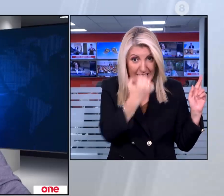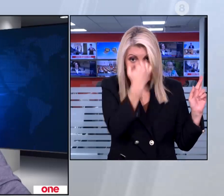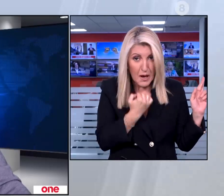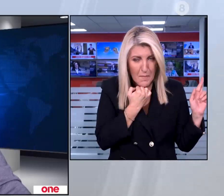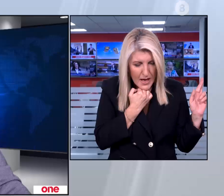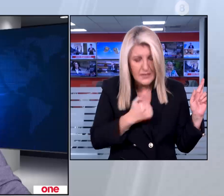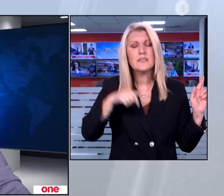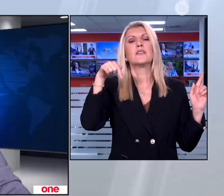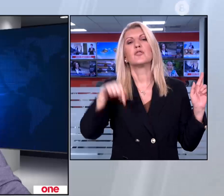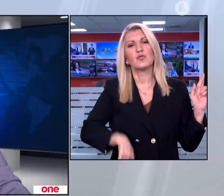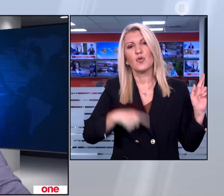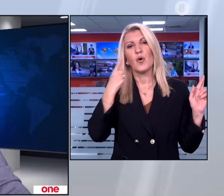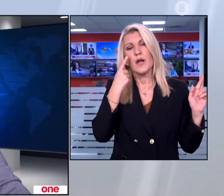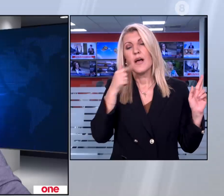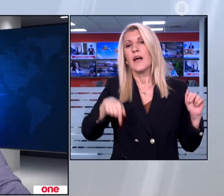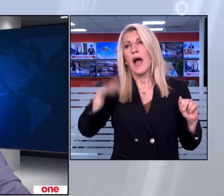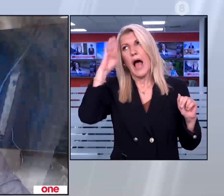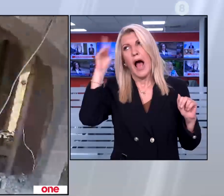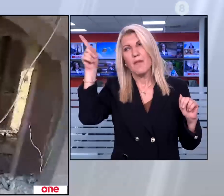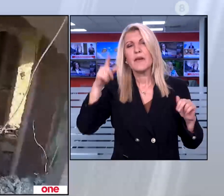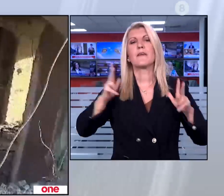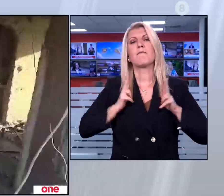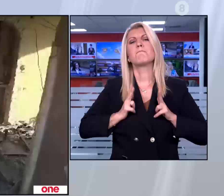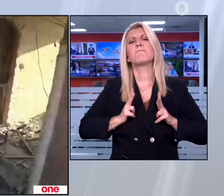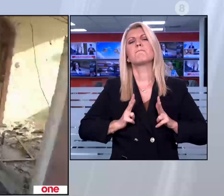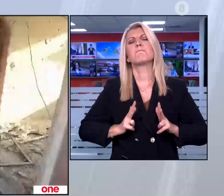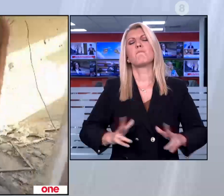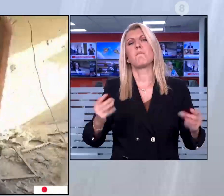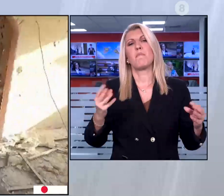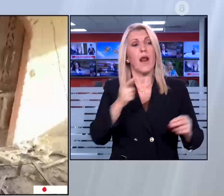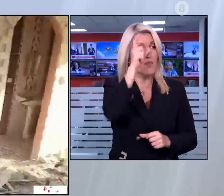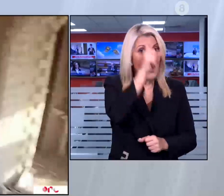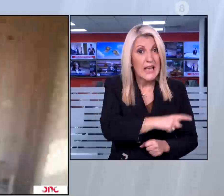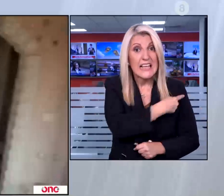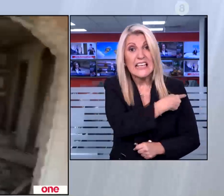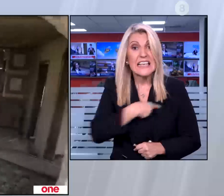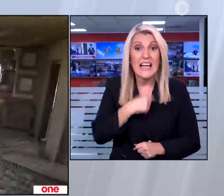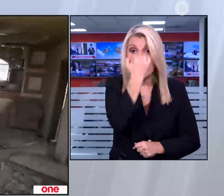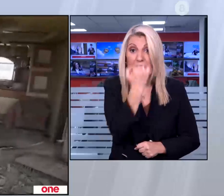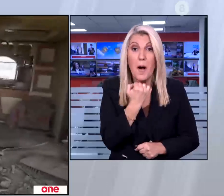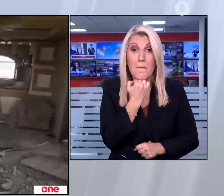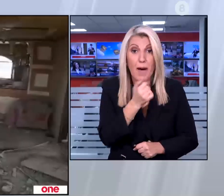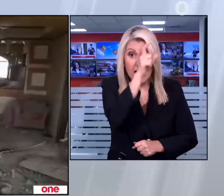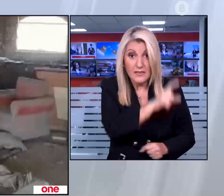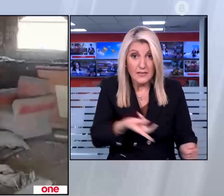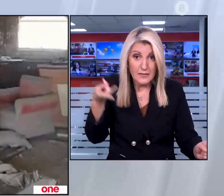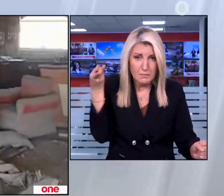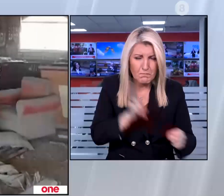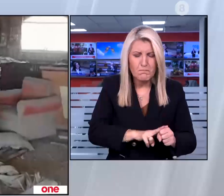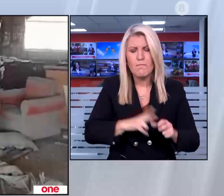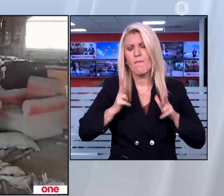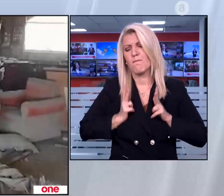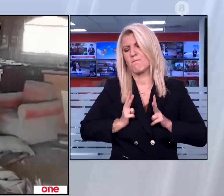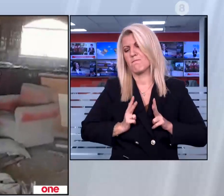για την εξόντωση του Σινουάρ και στην Ουάσιγκτον. Είναι οι τελευταίες στιγμές του ηγέτη της Χαμάς, Γιαχία Σινουάρ, όπως τις